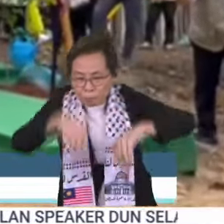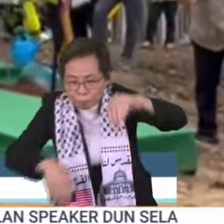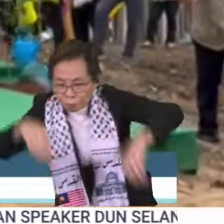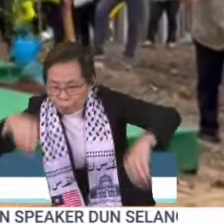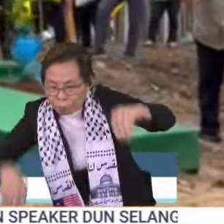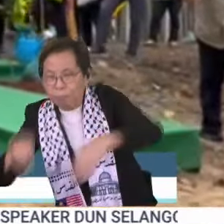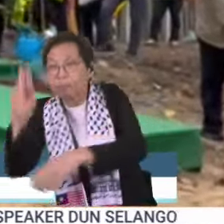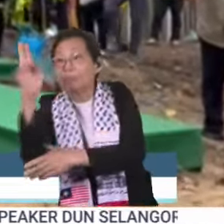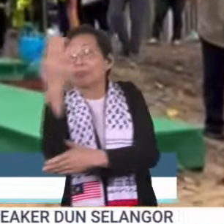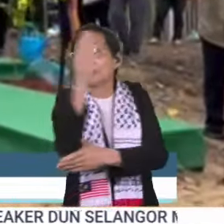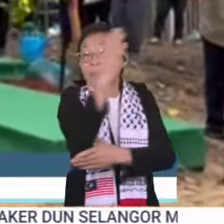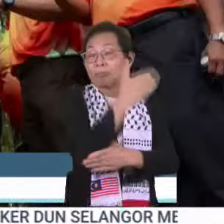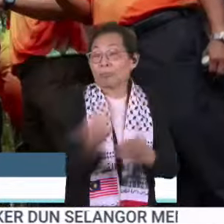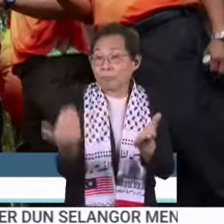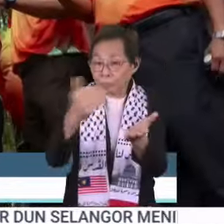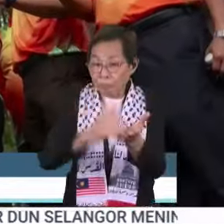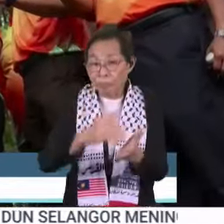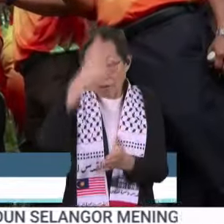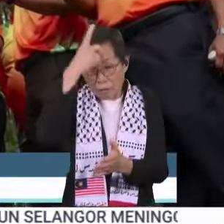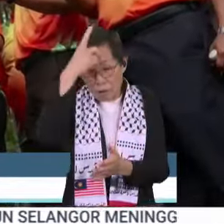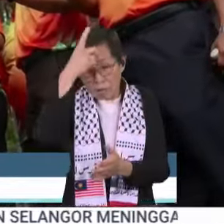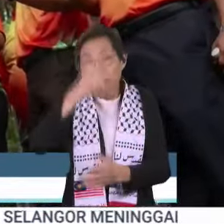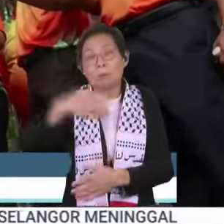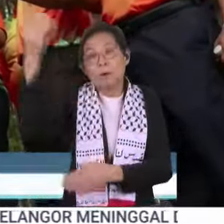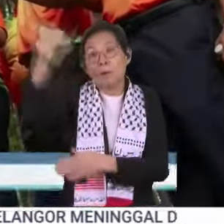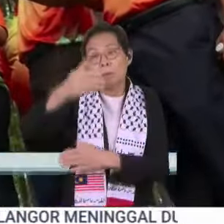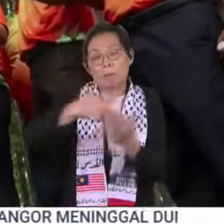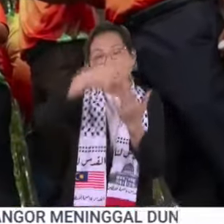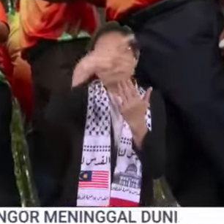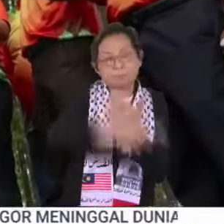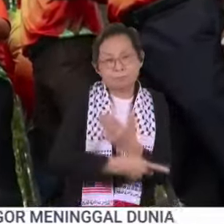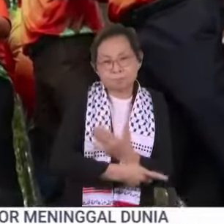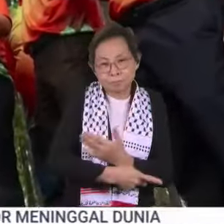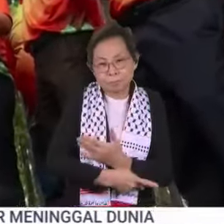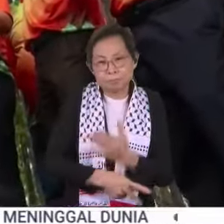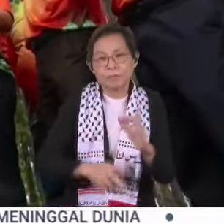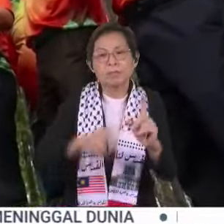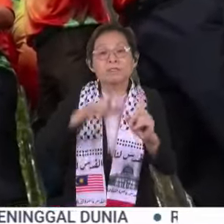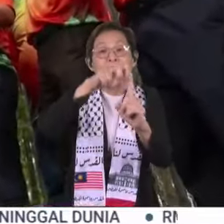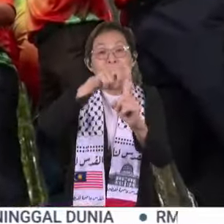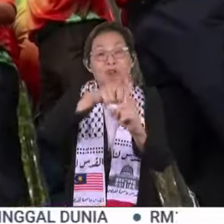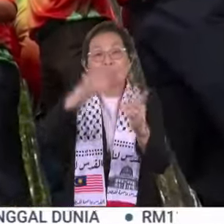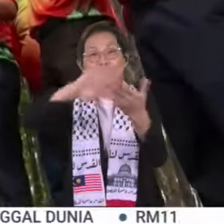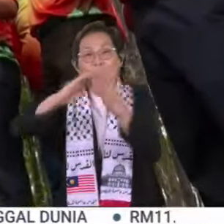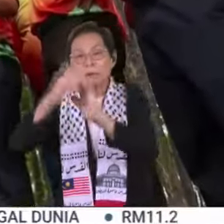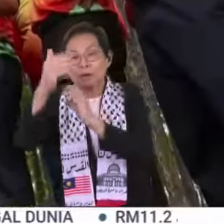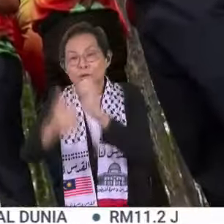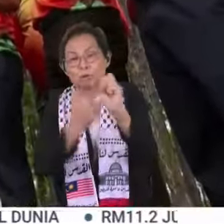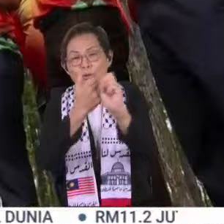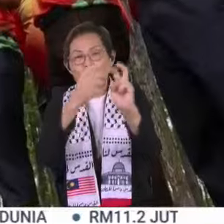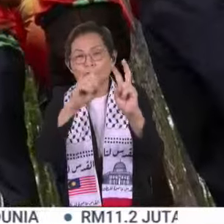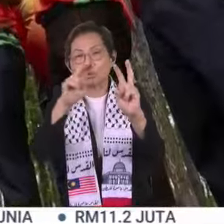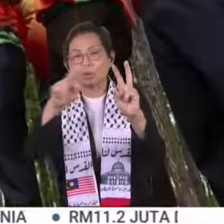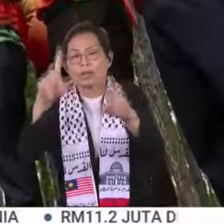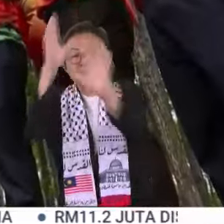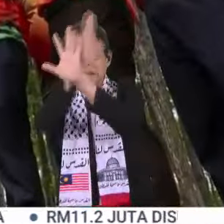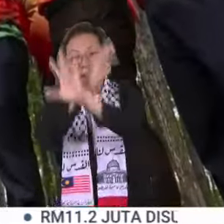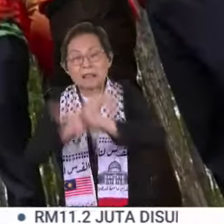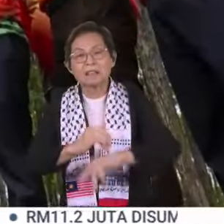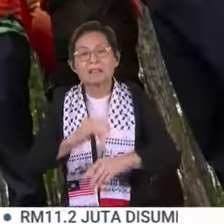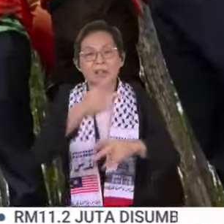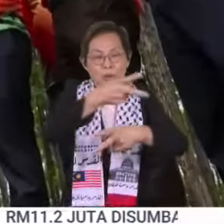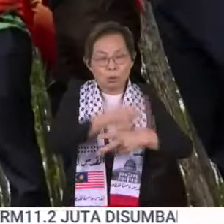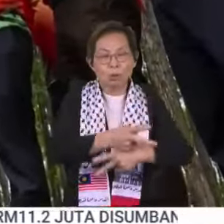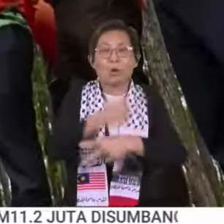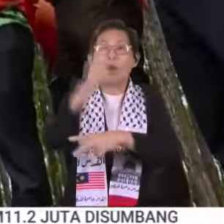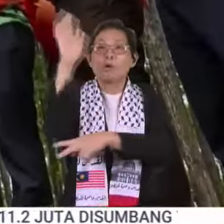semula hutan Datuk Seri Fadilah berucap pada program trk komoditi 2023 Zon Sarawak di hutan simpan sabal